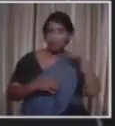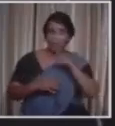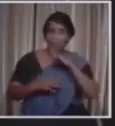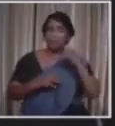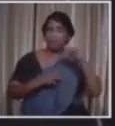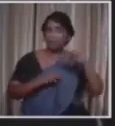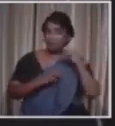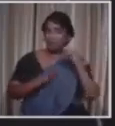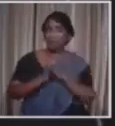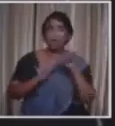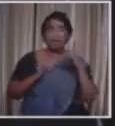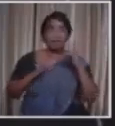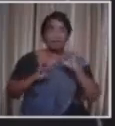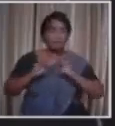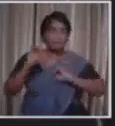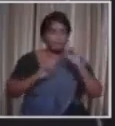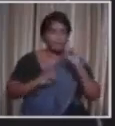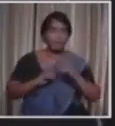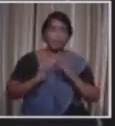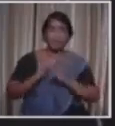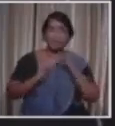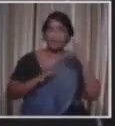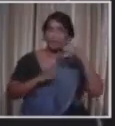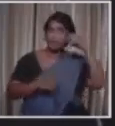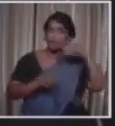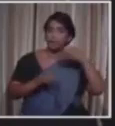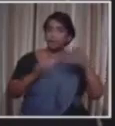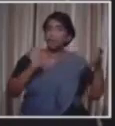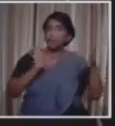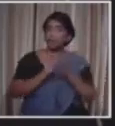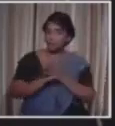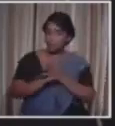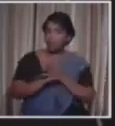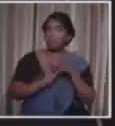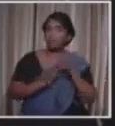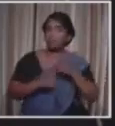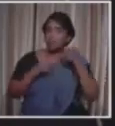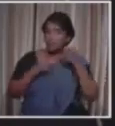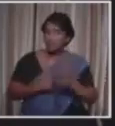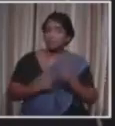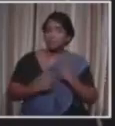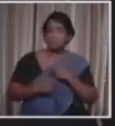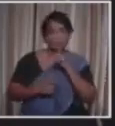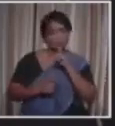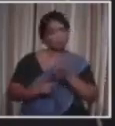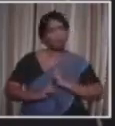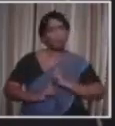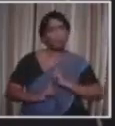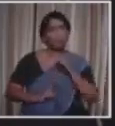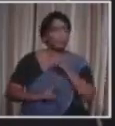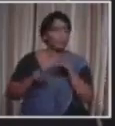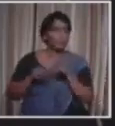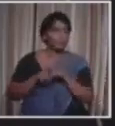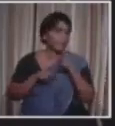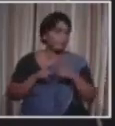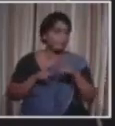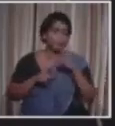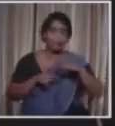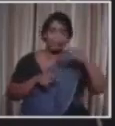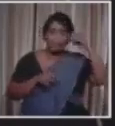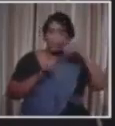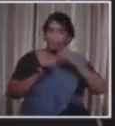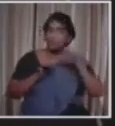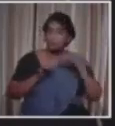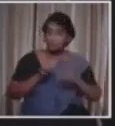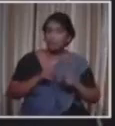බලශක්තියෙන් 70%ක් මේ ජාතික විදුලි බලපද එකතු කරන්න ඕන කියලා ඉතාමත් දැඩිව එතුමා හිටියා. ඒ විතරක් නෙමෙයි විදුලි බල මණ්ඩලෙ